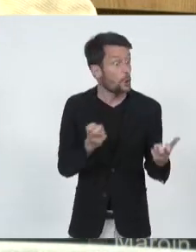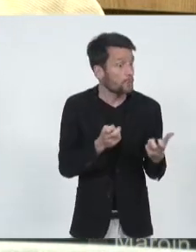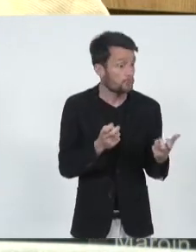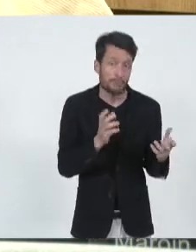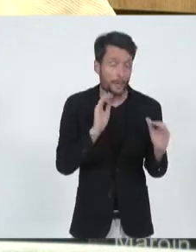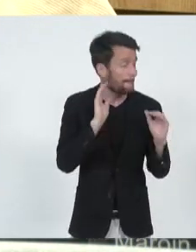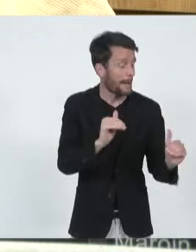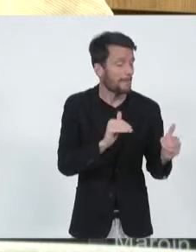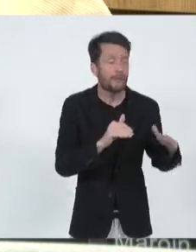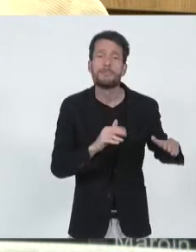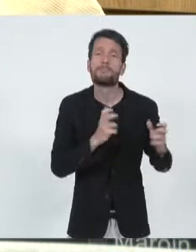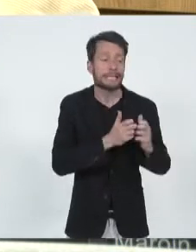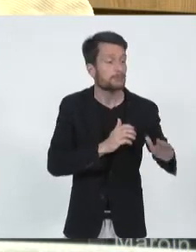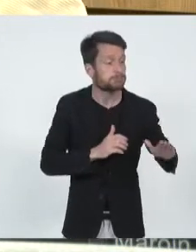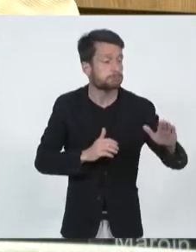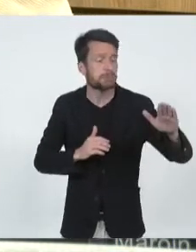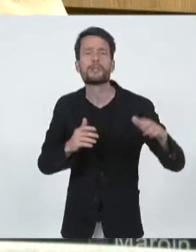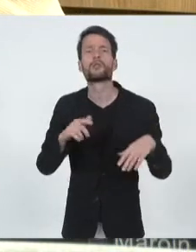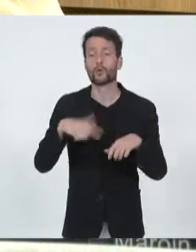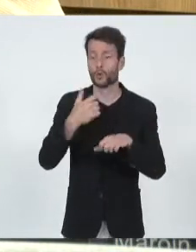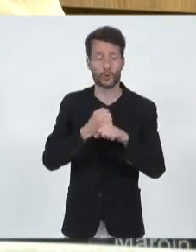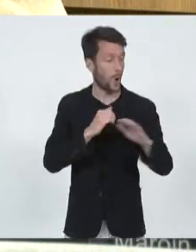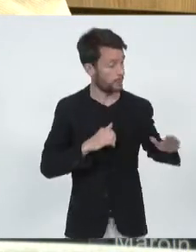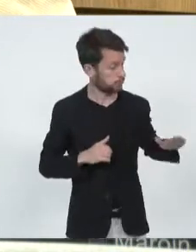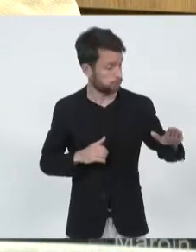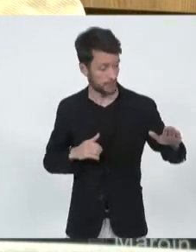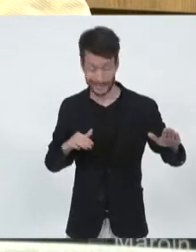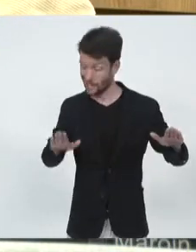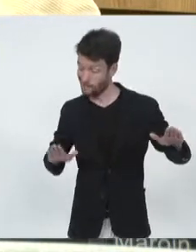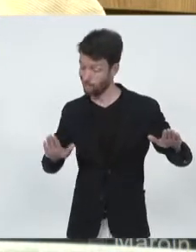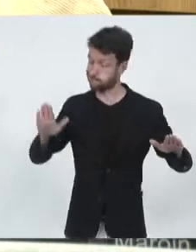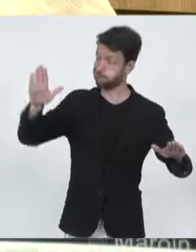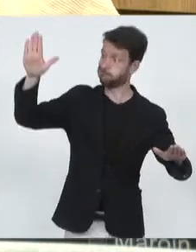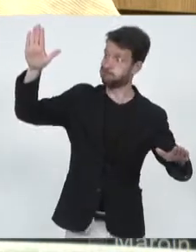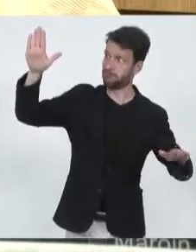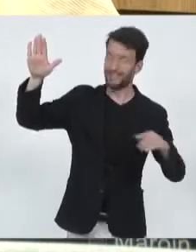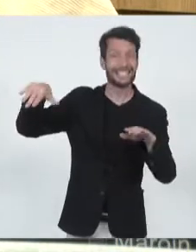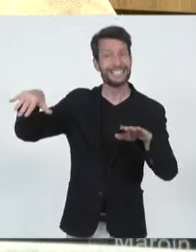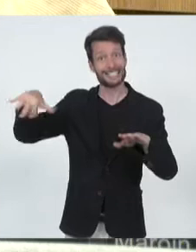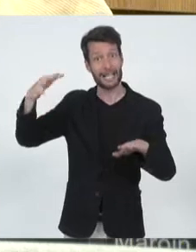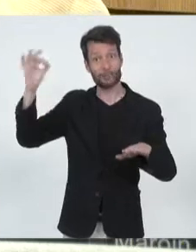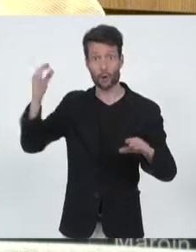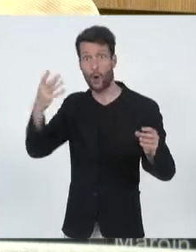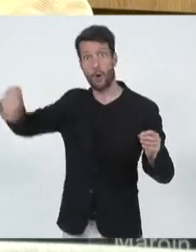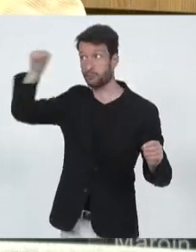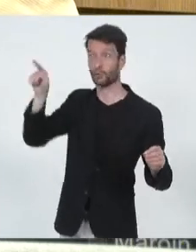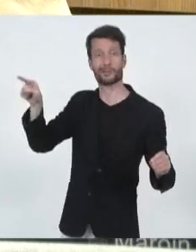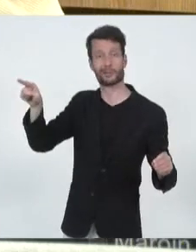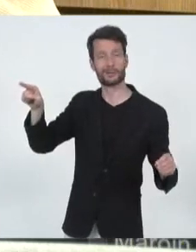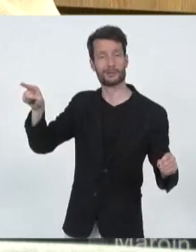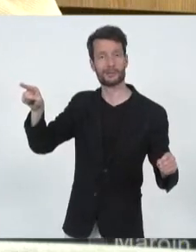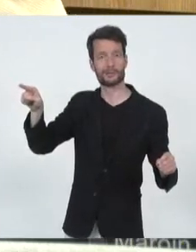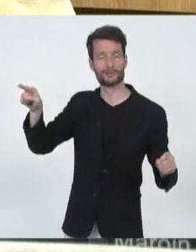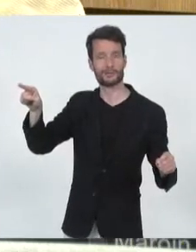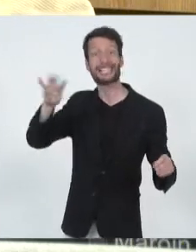observe cumulée sur les 12 dernières années, est bien moins élevée, environ 15%, que l'augmentation tarifaire, 44%. Et même si